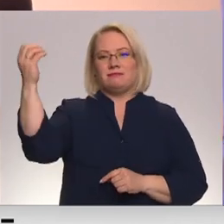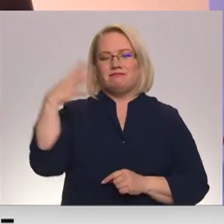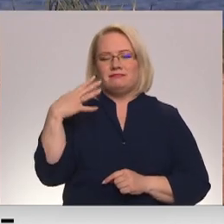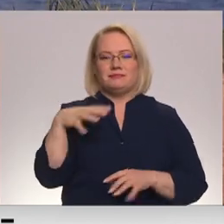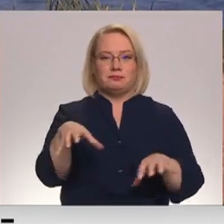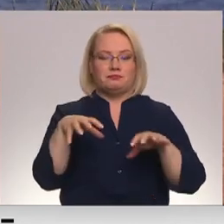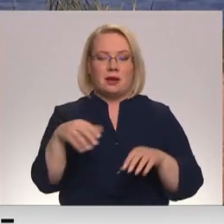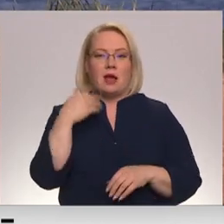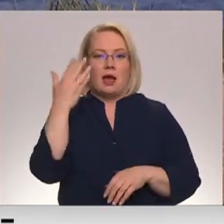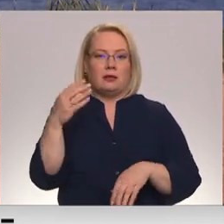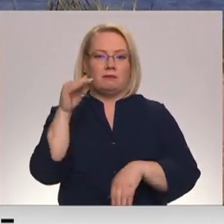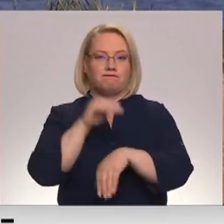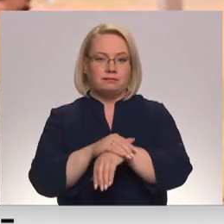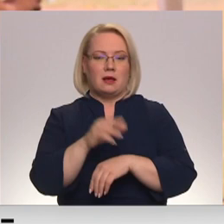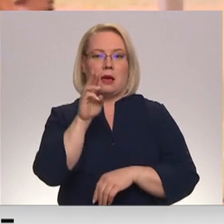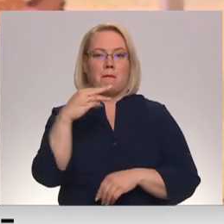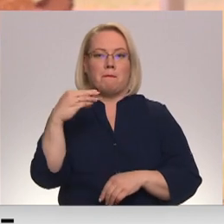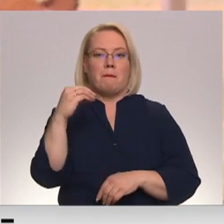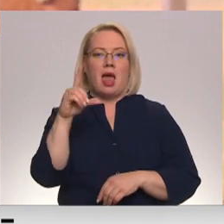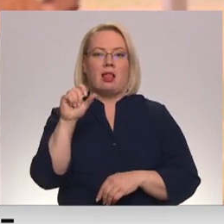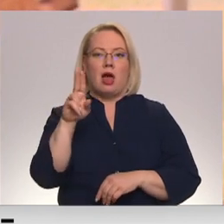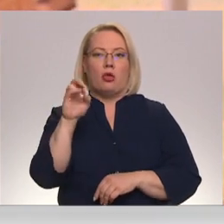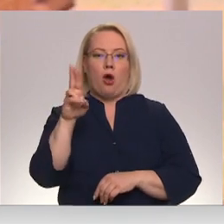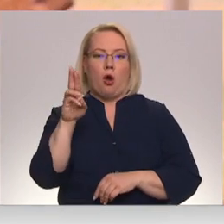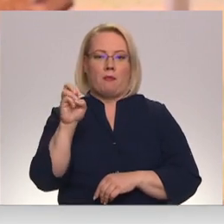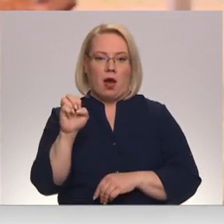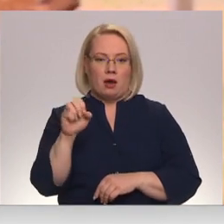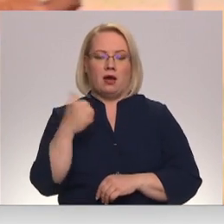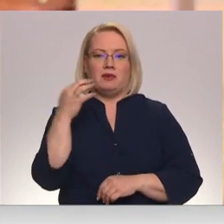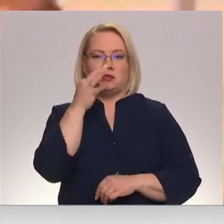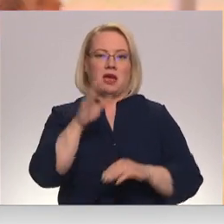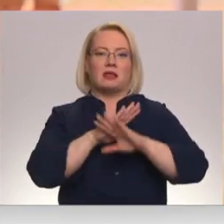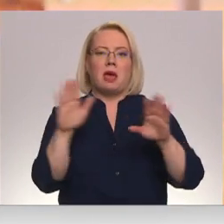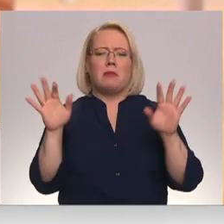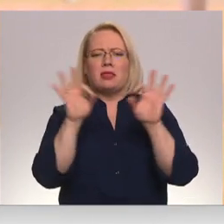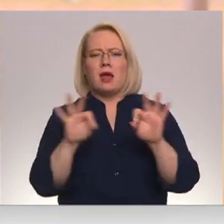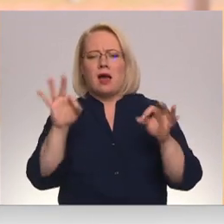iecienīta, līdz viņai atklāja melanomu. Nebija nekādas informācijas par to, kas man sagaida.